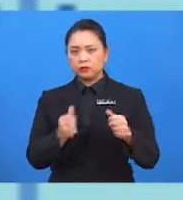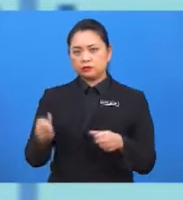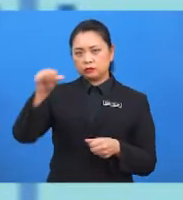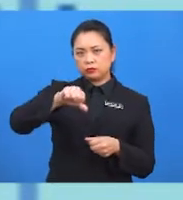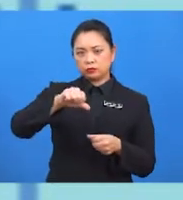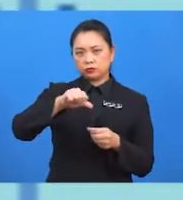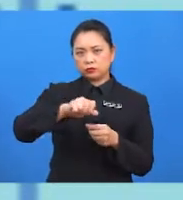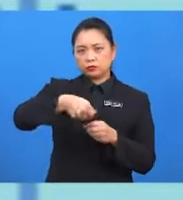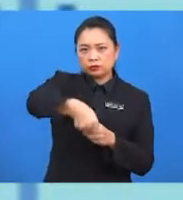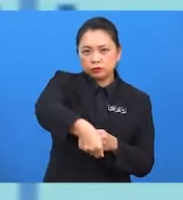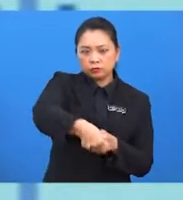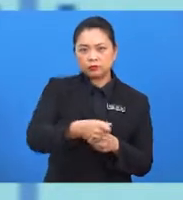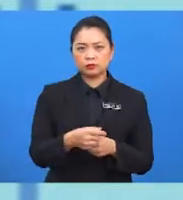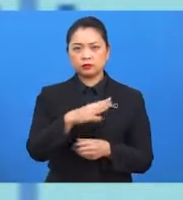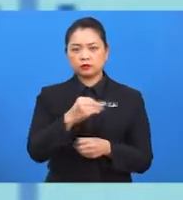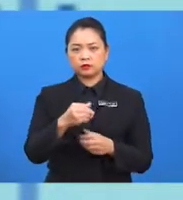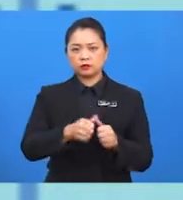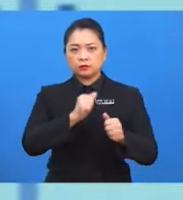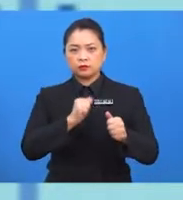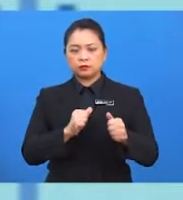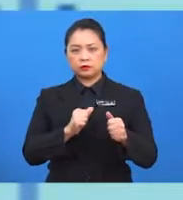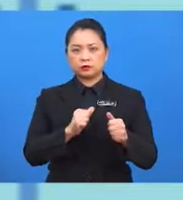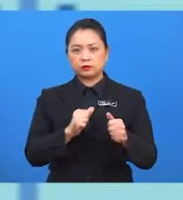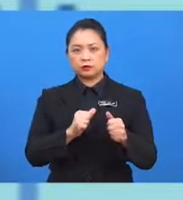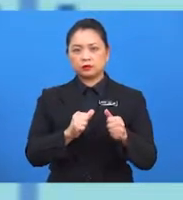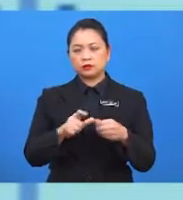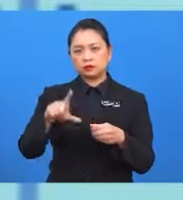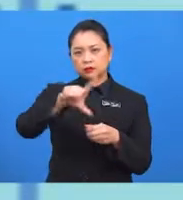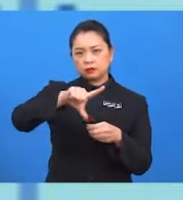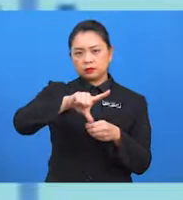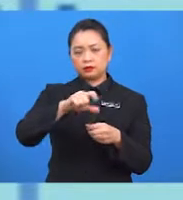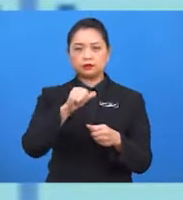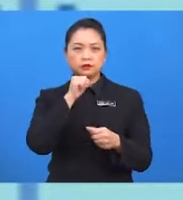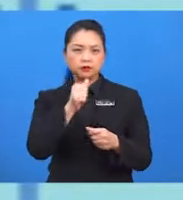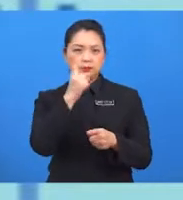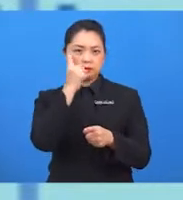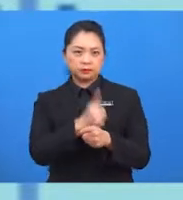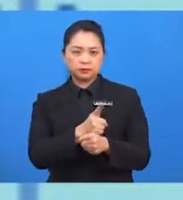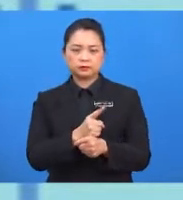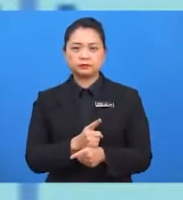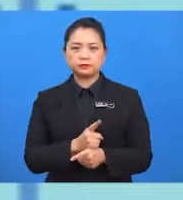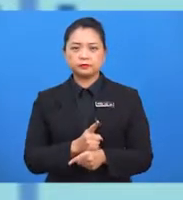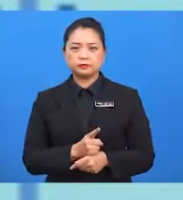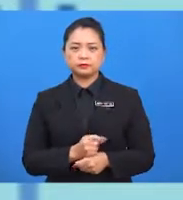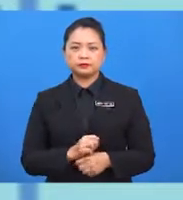dan menyebabkan kepekatan larutan yang kita peroleh nanti tidak tepat hahaha